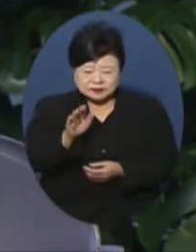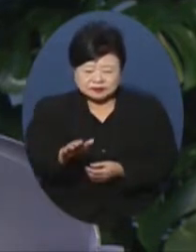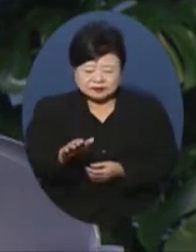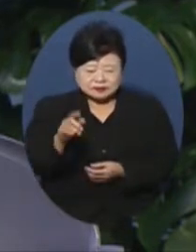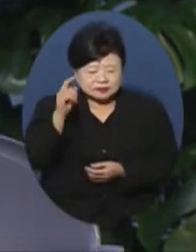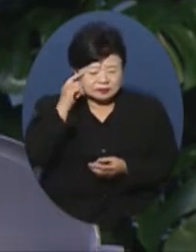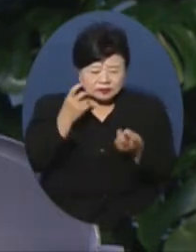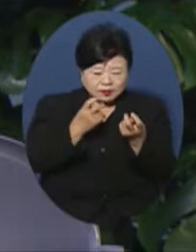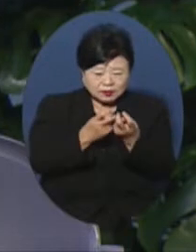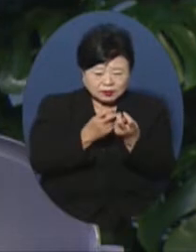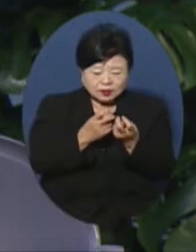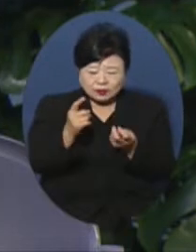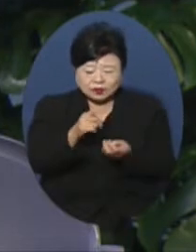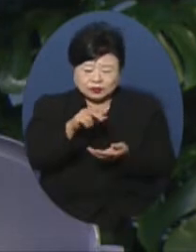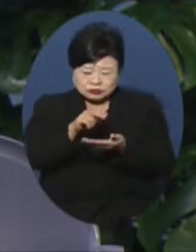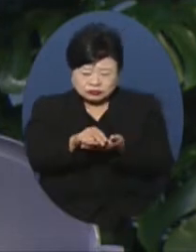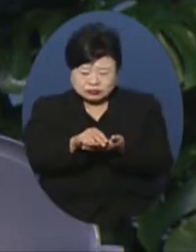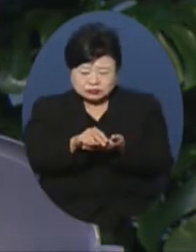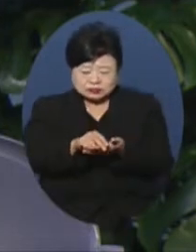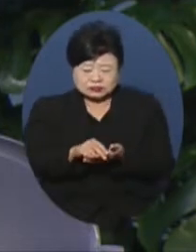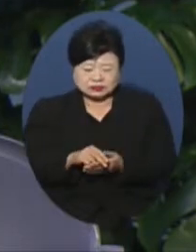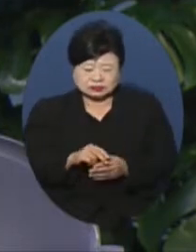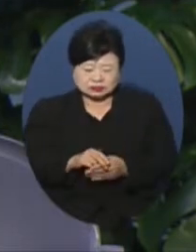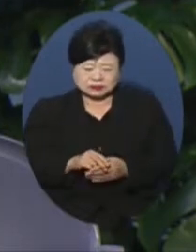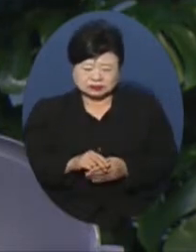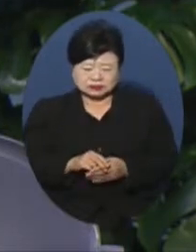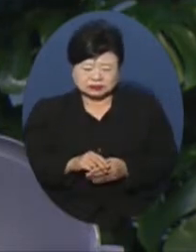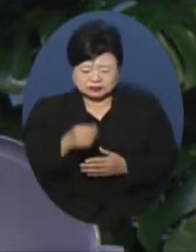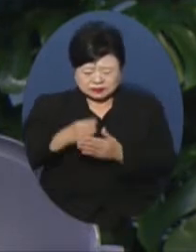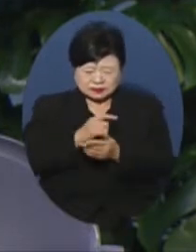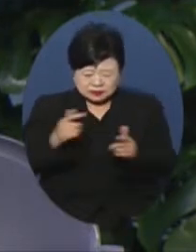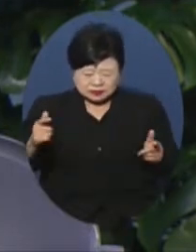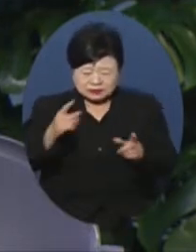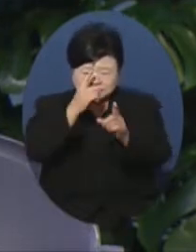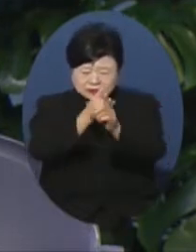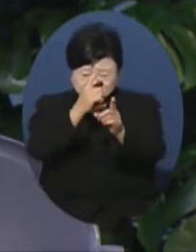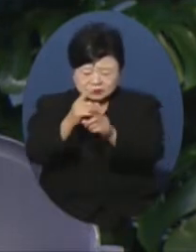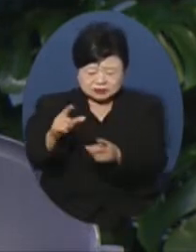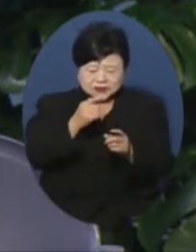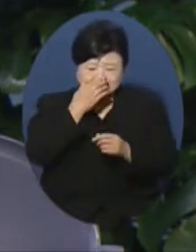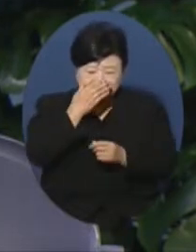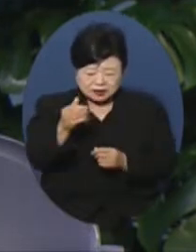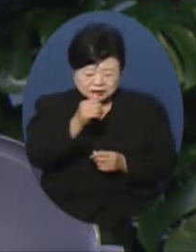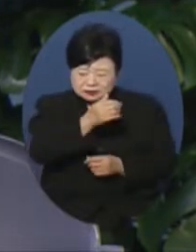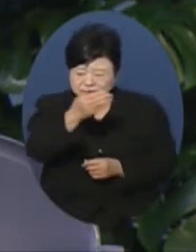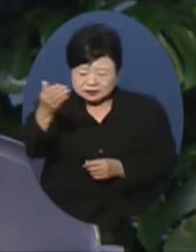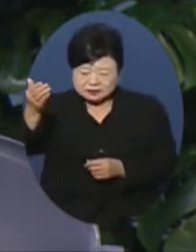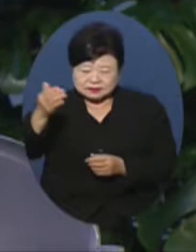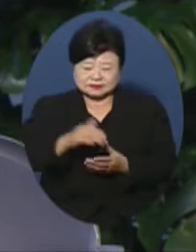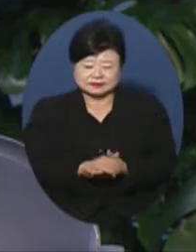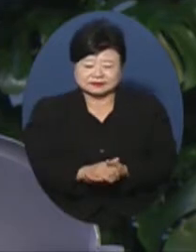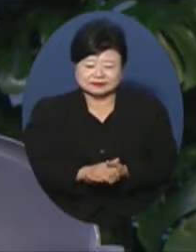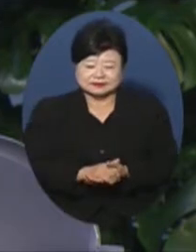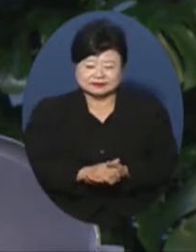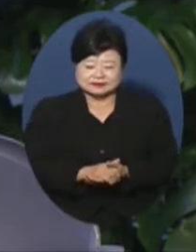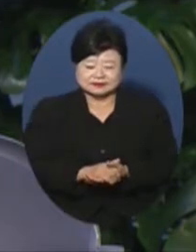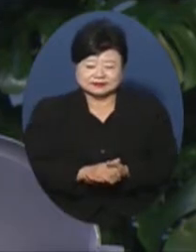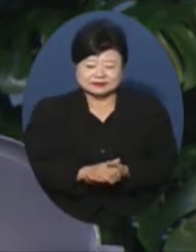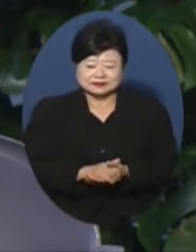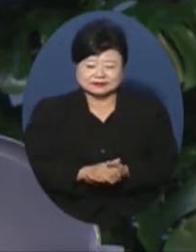그렇다면 어떻게 해야 문제에 휩쓸리지 않고 승리하는 삶을 살아갈 수 있을까요?